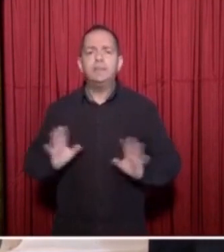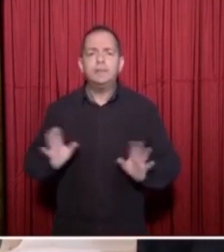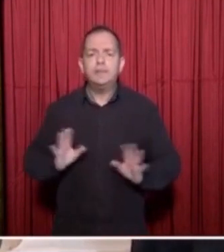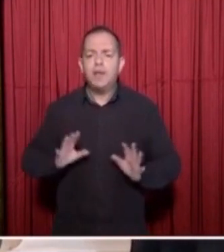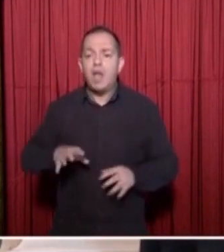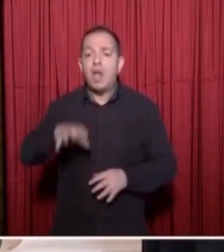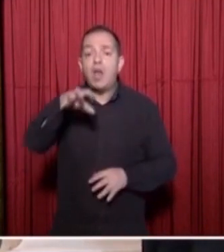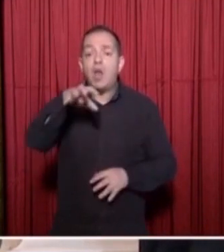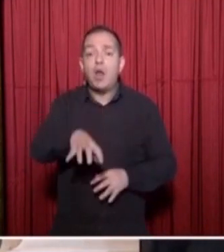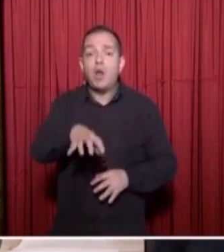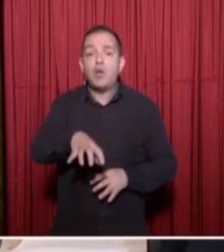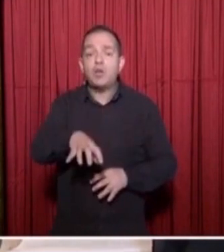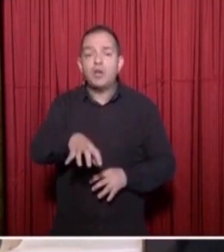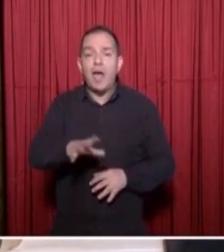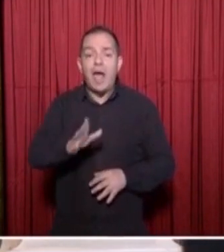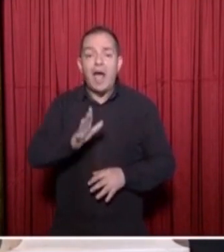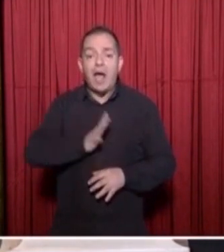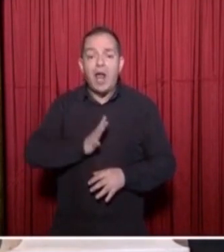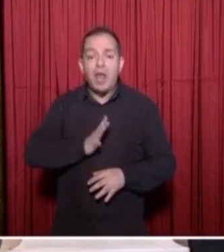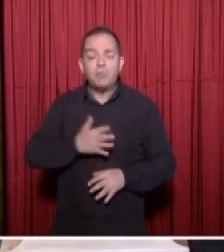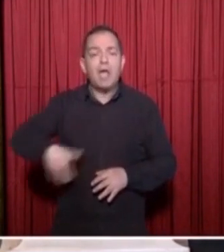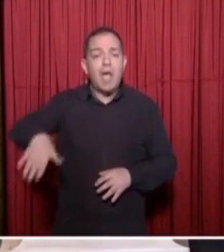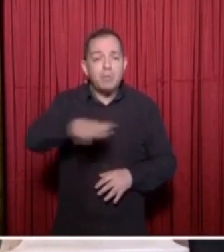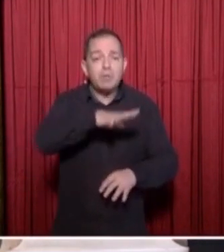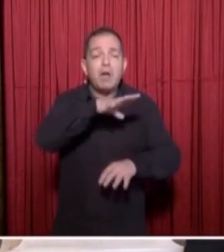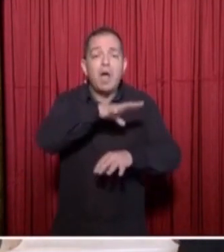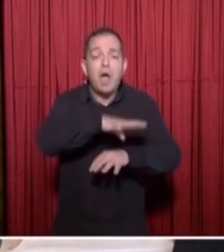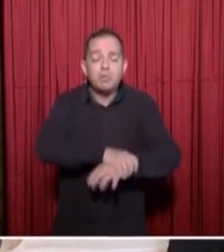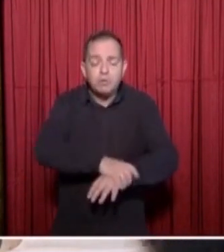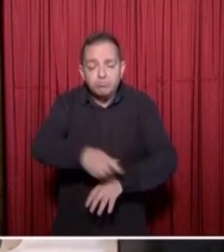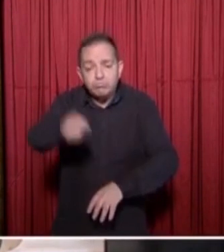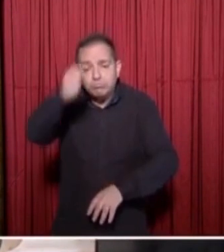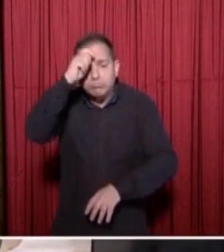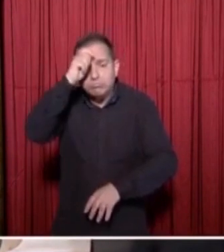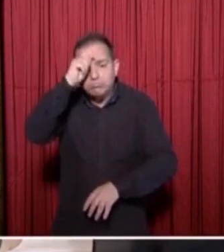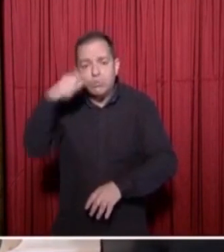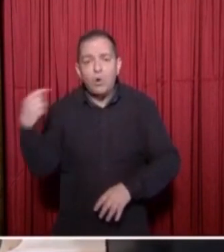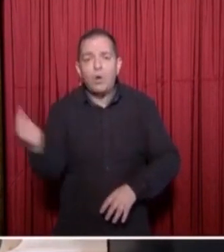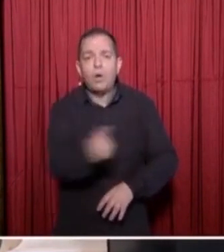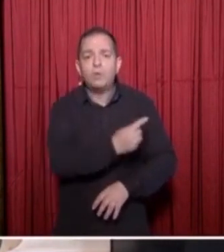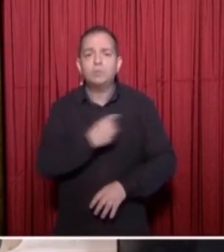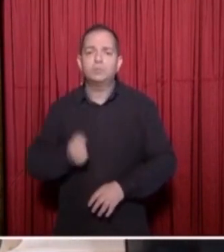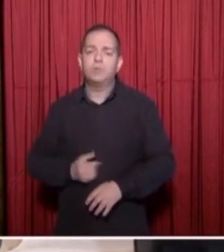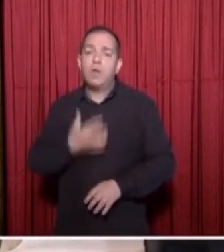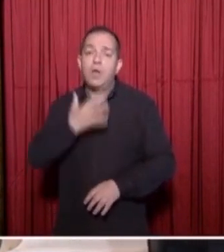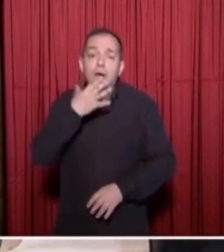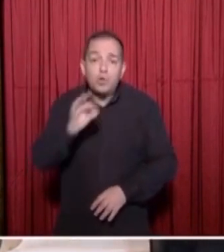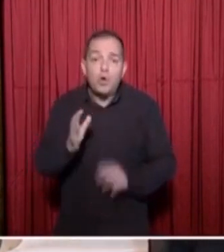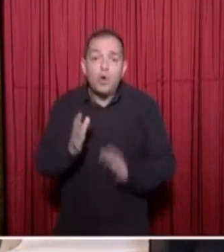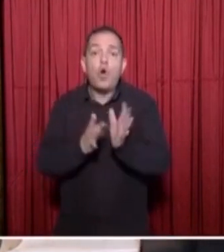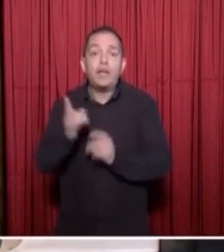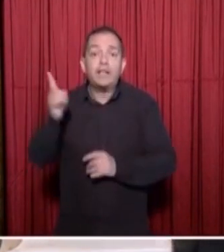χώρα των μεταποιουμένων αμαρτωλών. Γι' αυτό και ο Χριστός